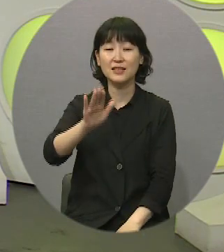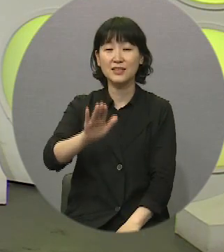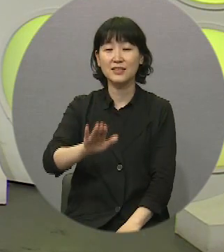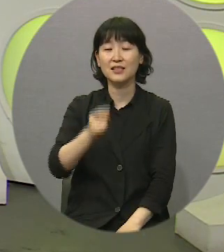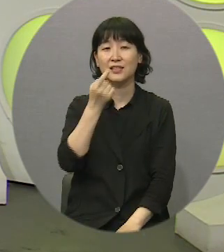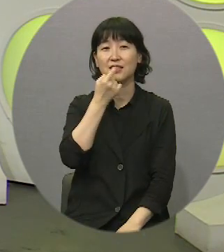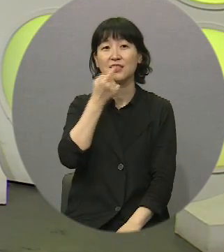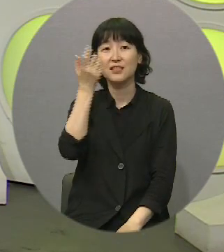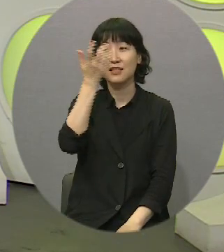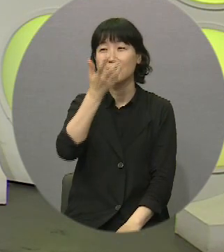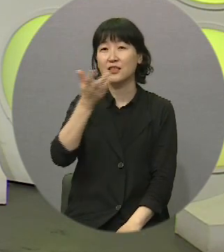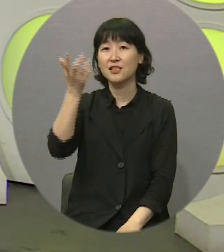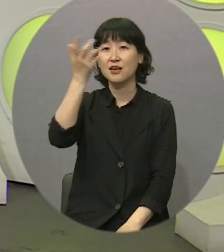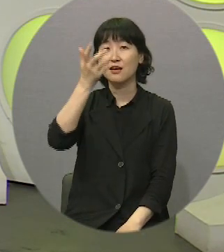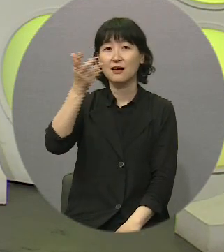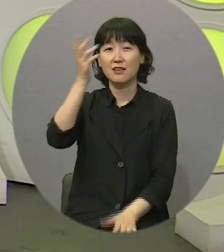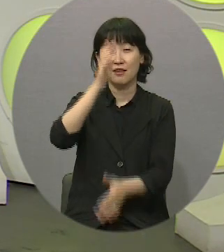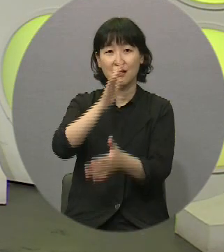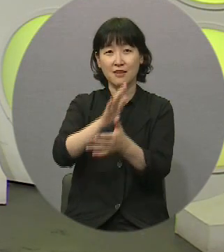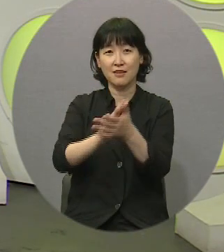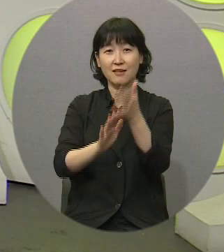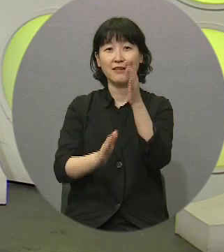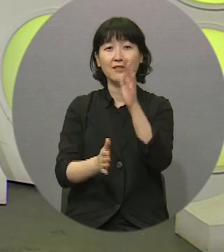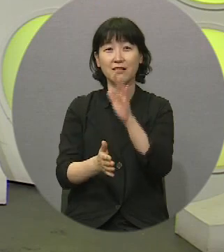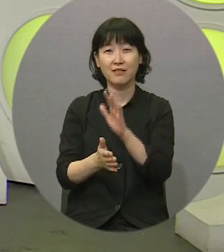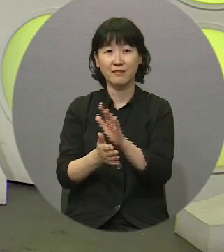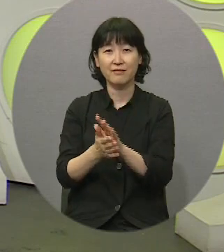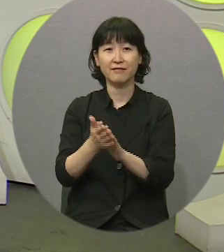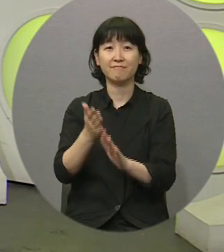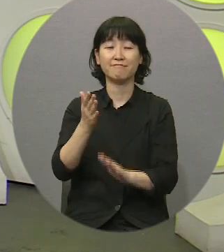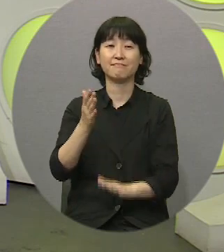연기가 나지 않더라